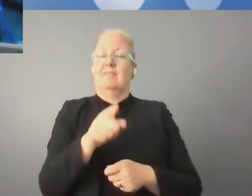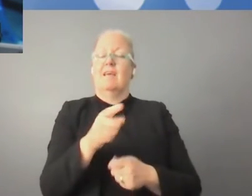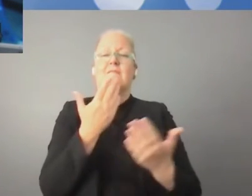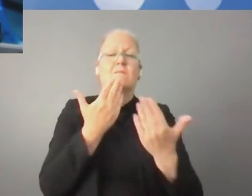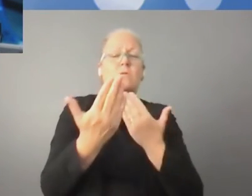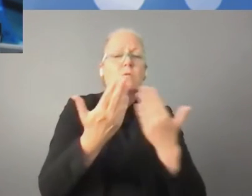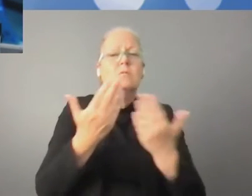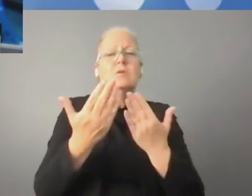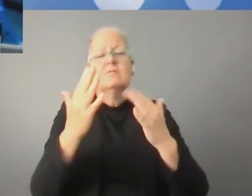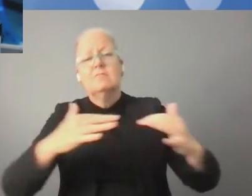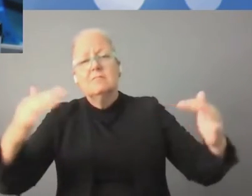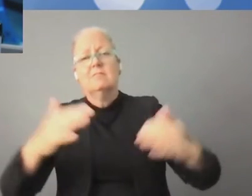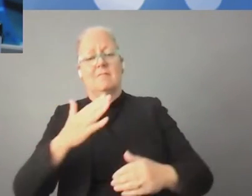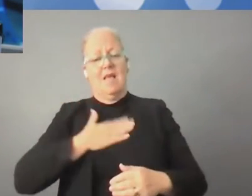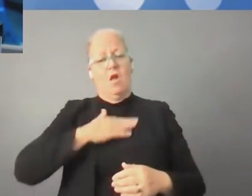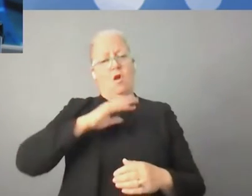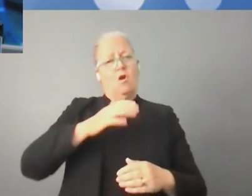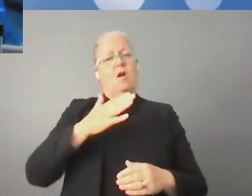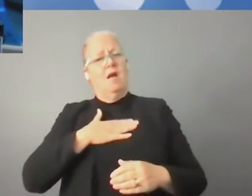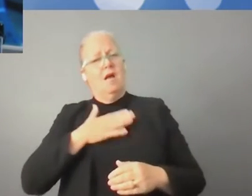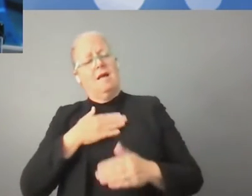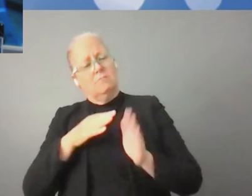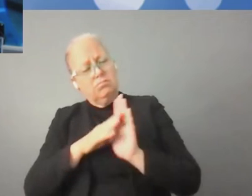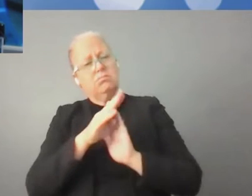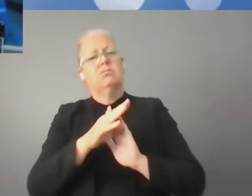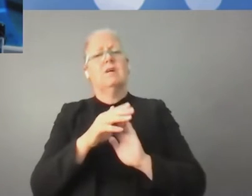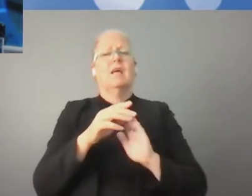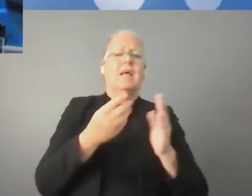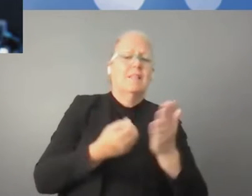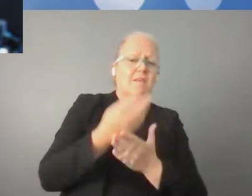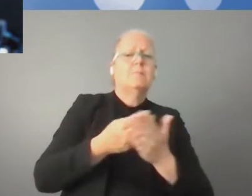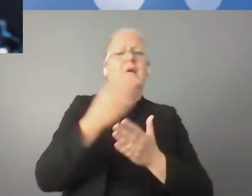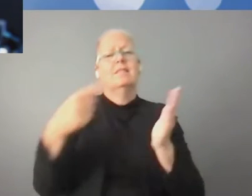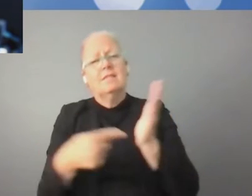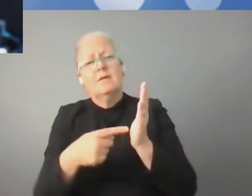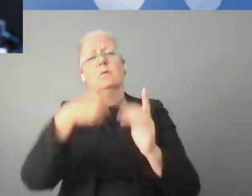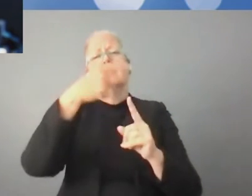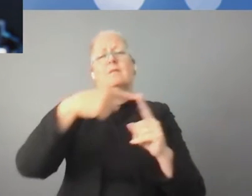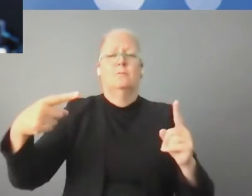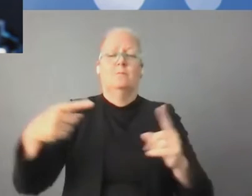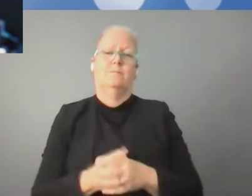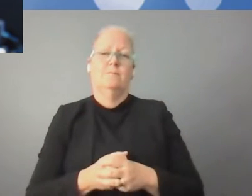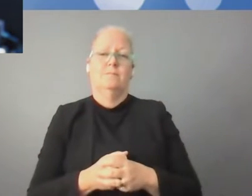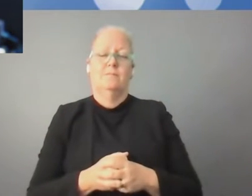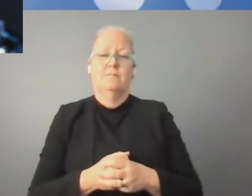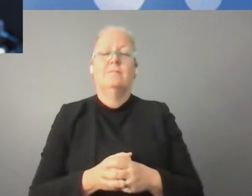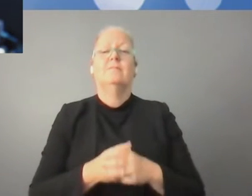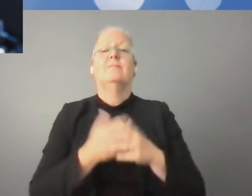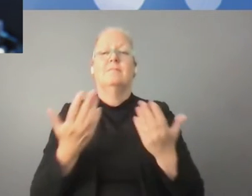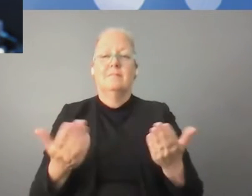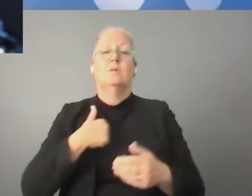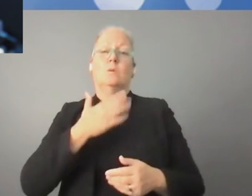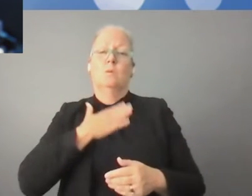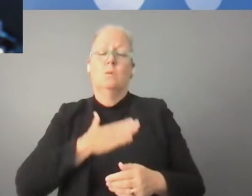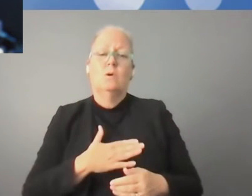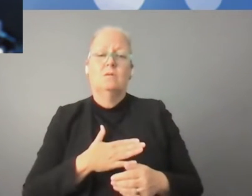Мы уже рады, что будем вас принимать у нас, что также подчеркивает сильное положение нашей страны в